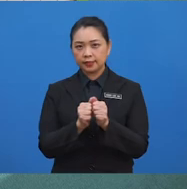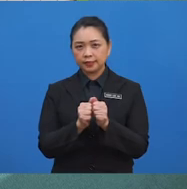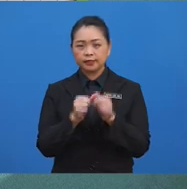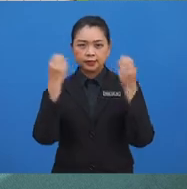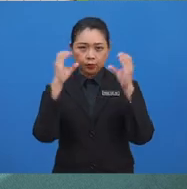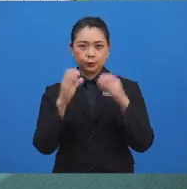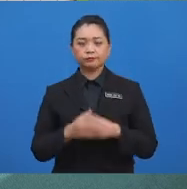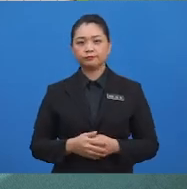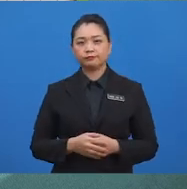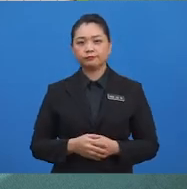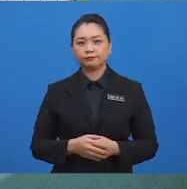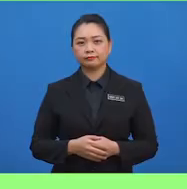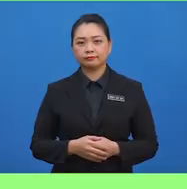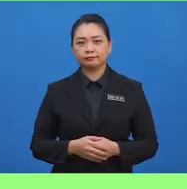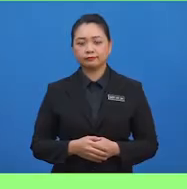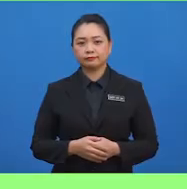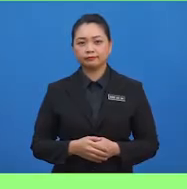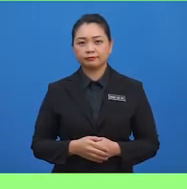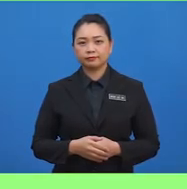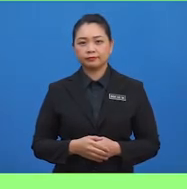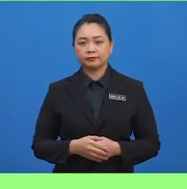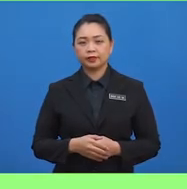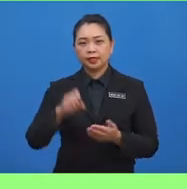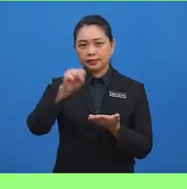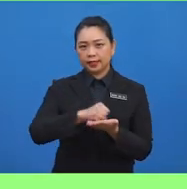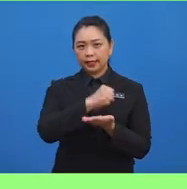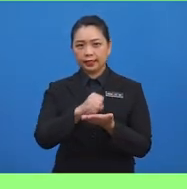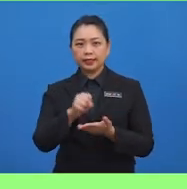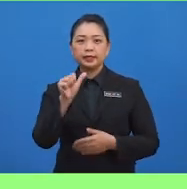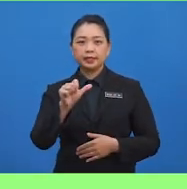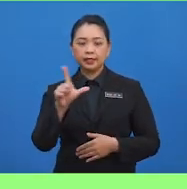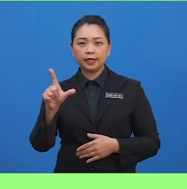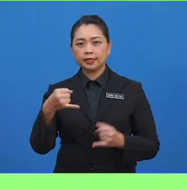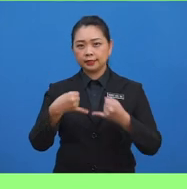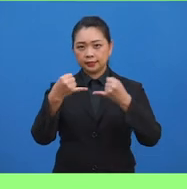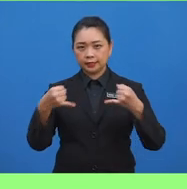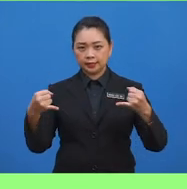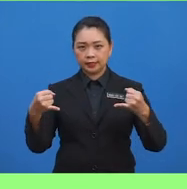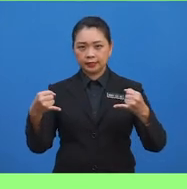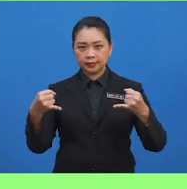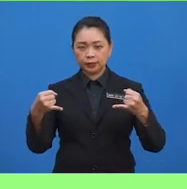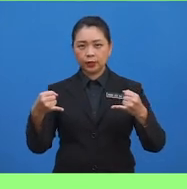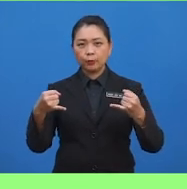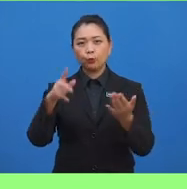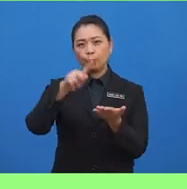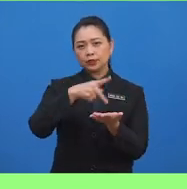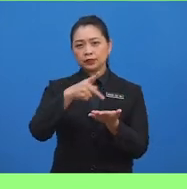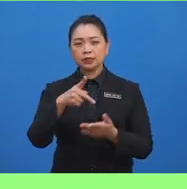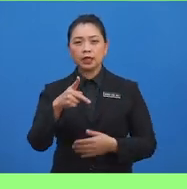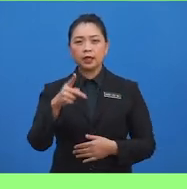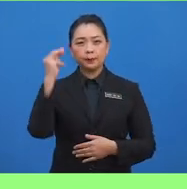selanjutnya di Indonesia ialah jenis puisi Melayu lama yang